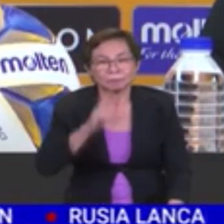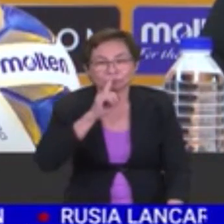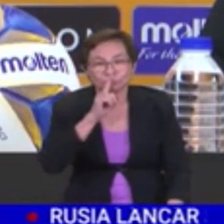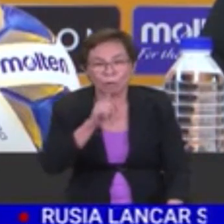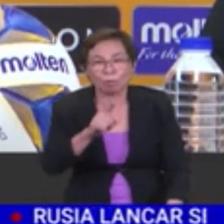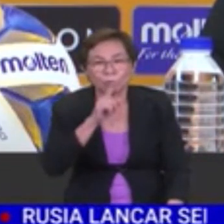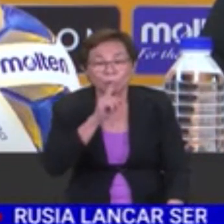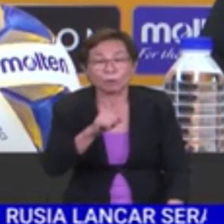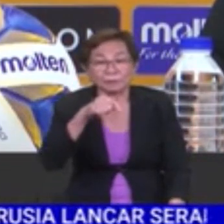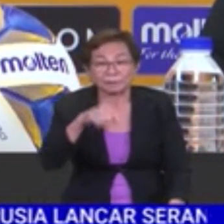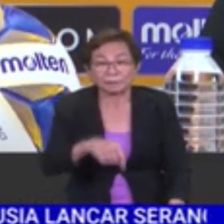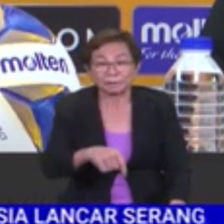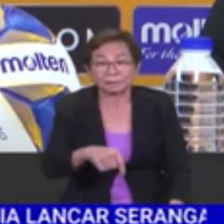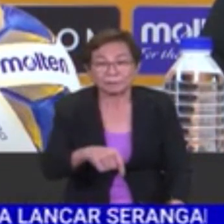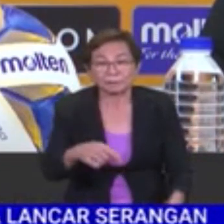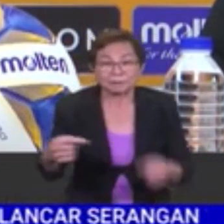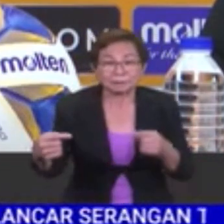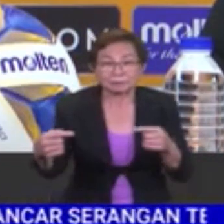playing in this pitch,